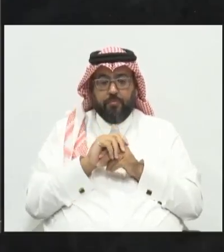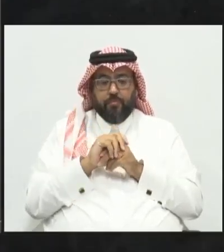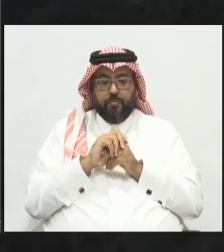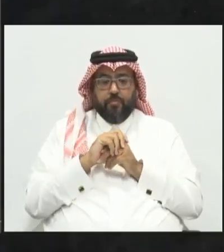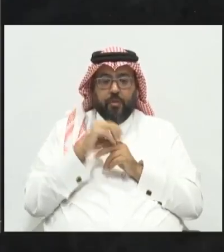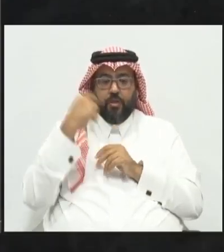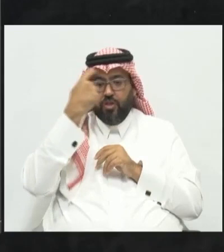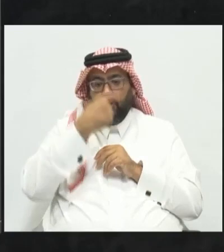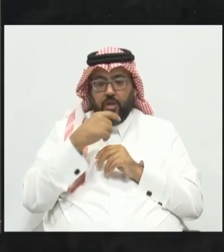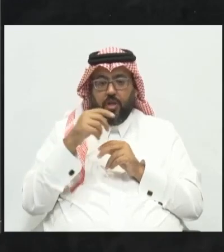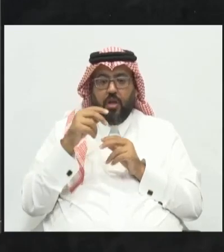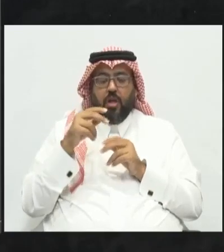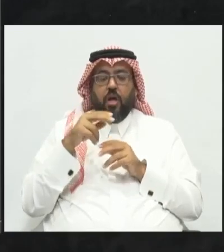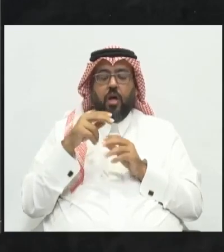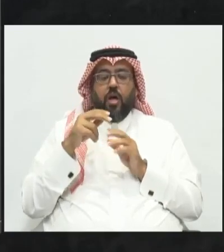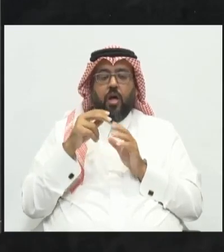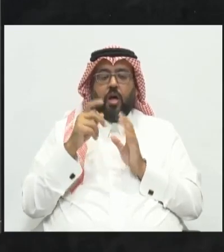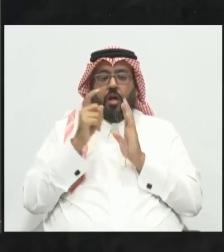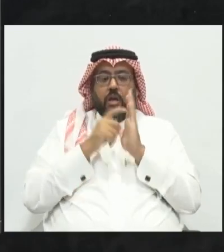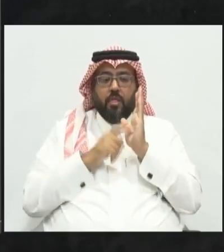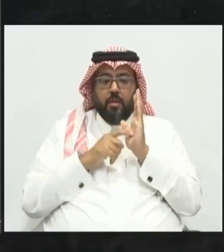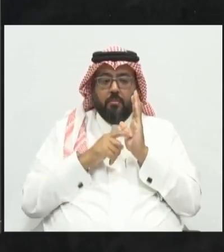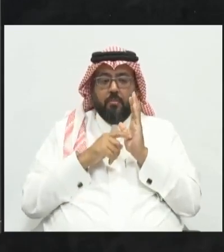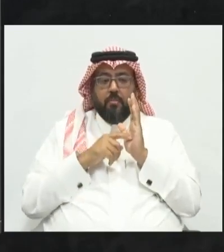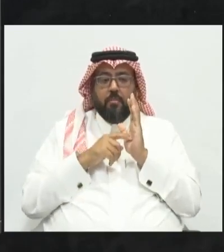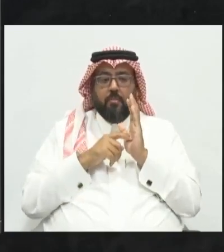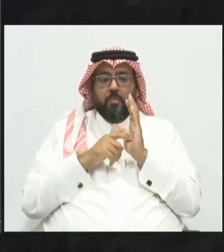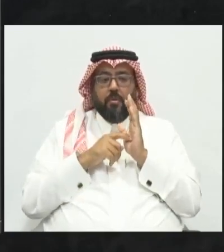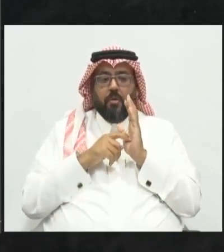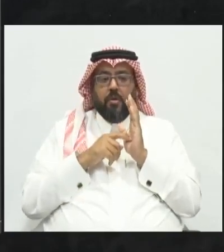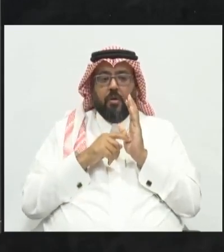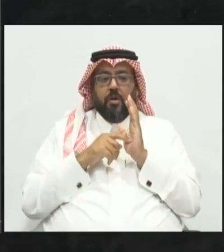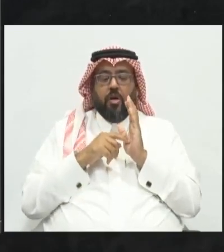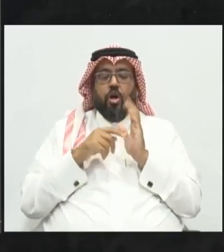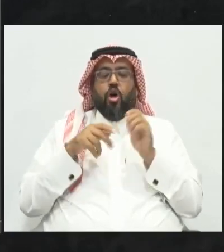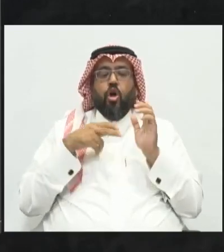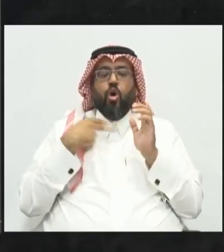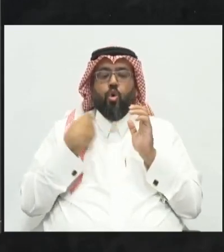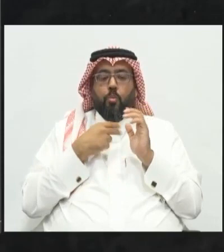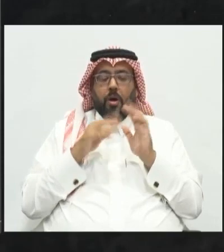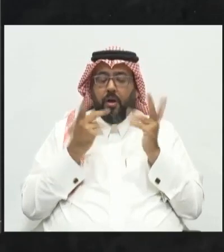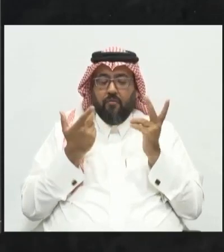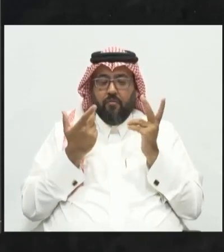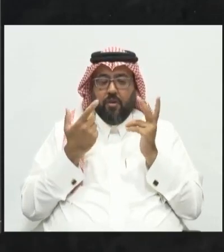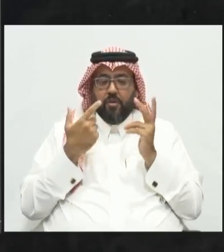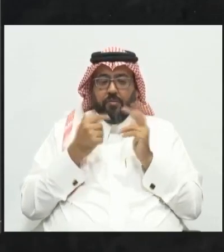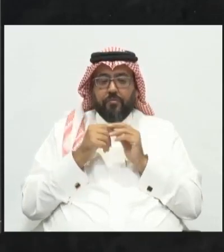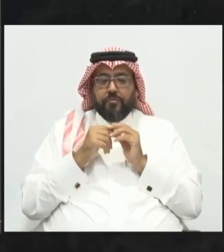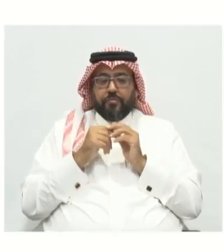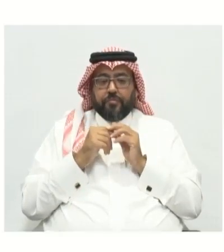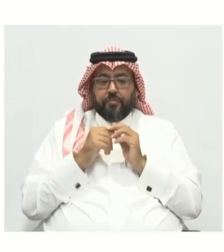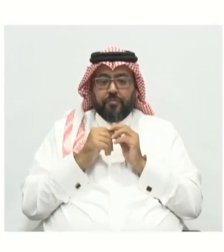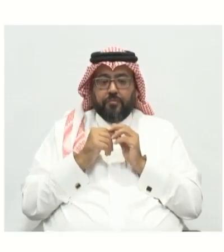شكل الدوله في المملكه العربيه السعوديه وما نظام الحكم فيها الاجابه احسنتم نقول